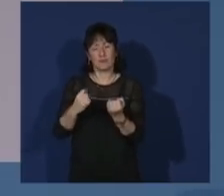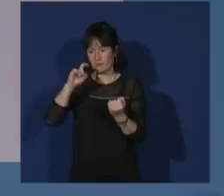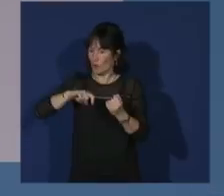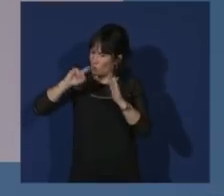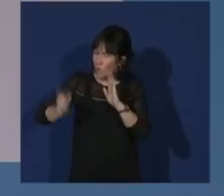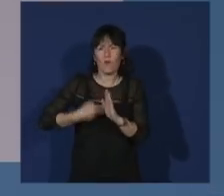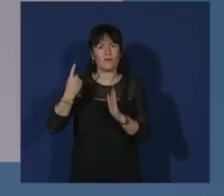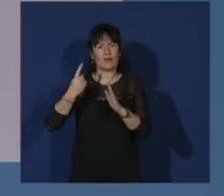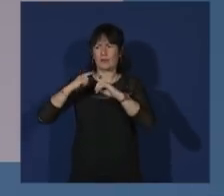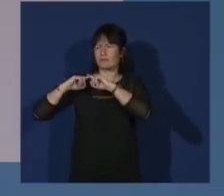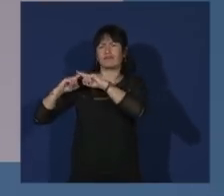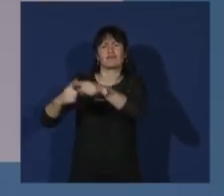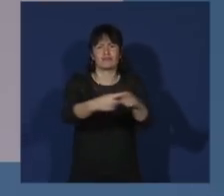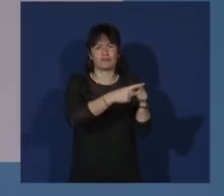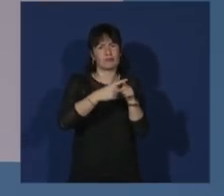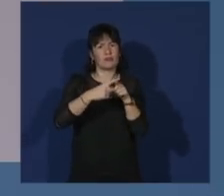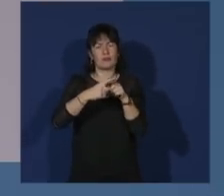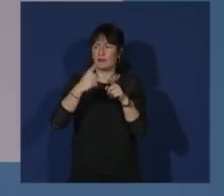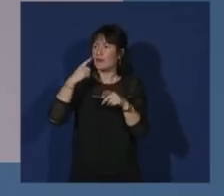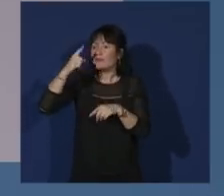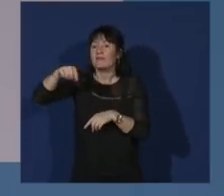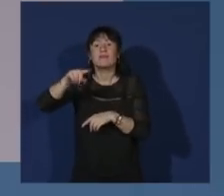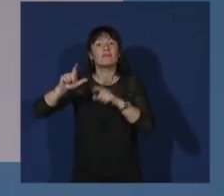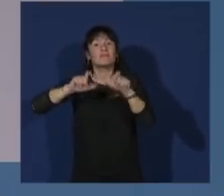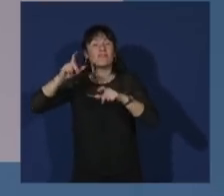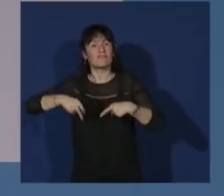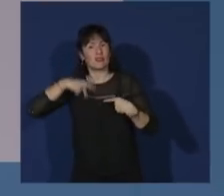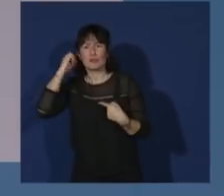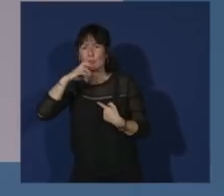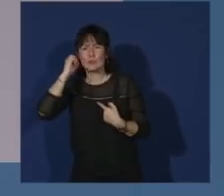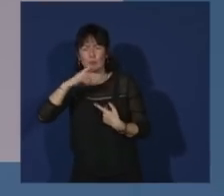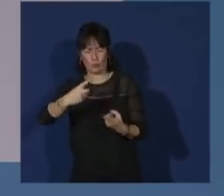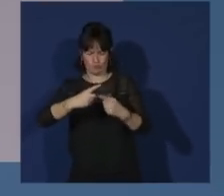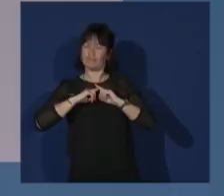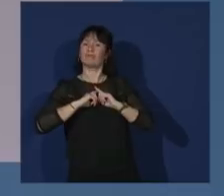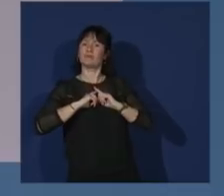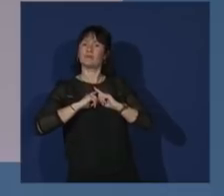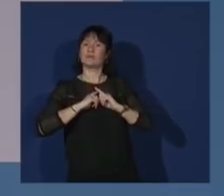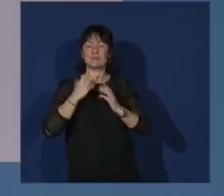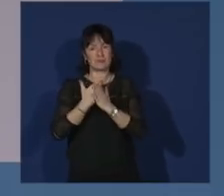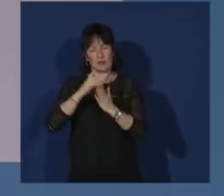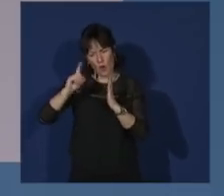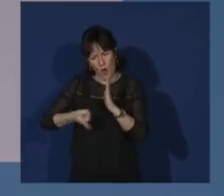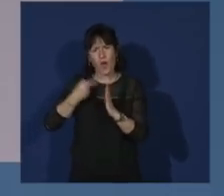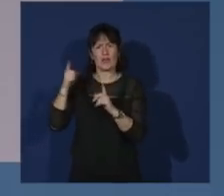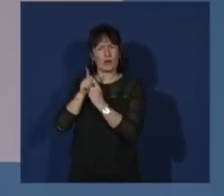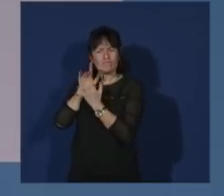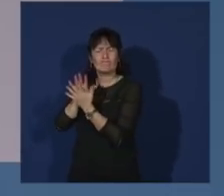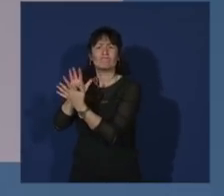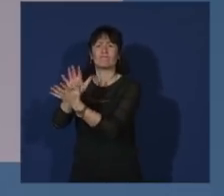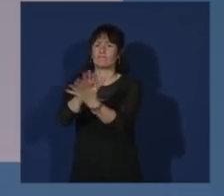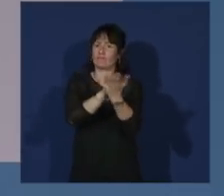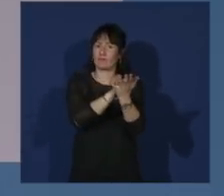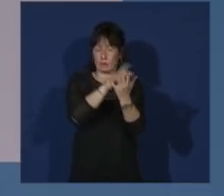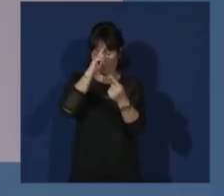campagne pour regagner à nouveau le quotidien des gens. Nous devons repartir en campagne pour gagner les élections européennes, j'en ai parlé, mais